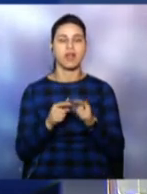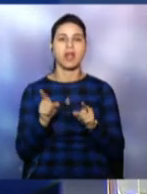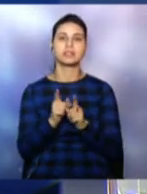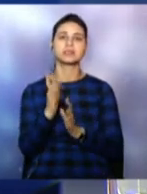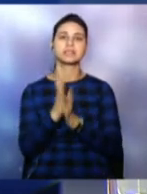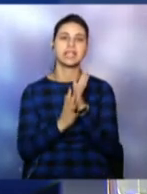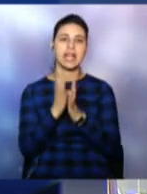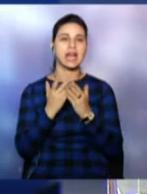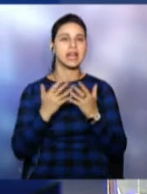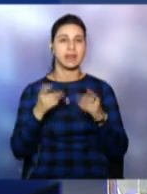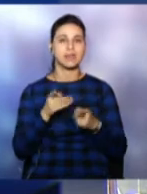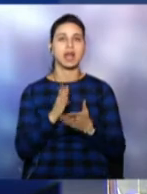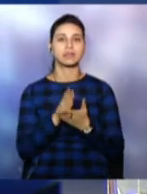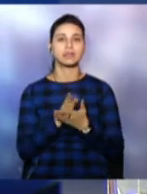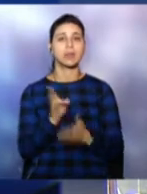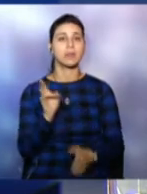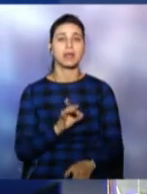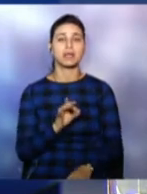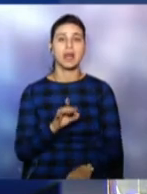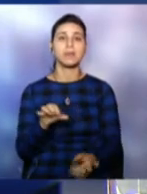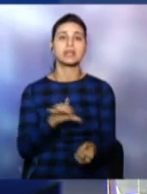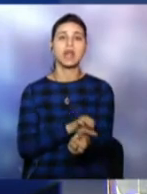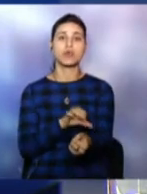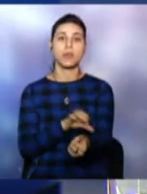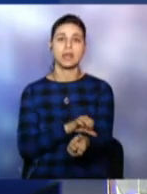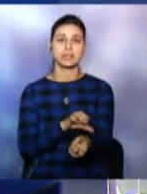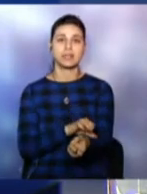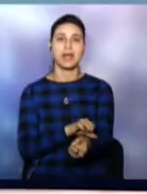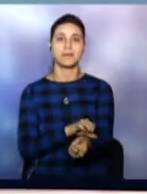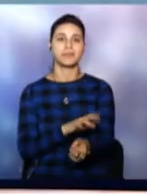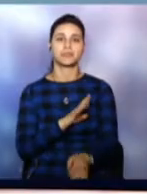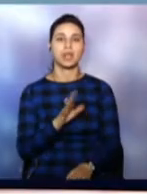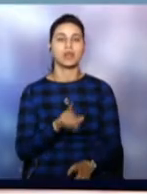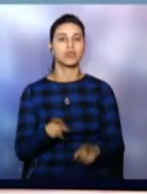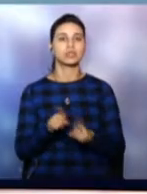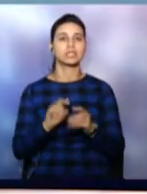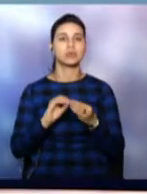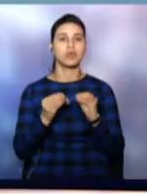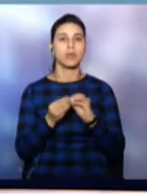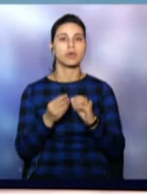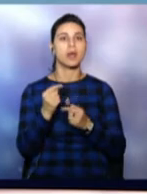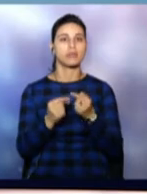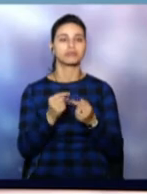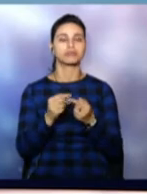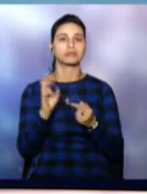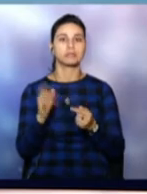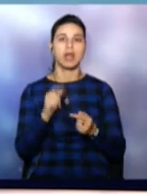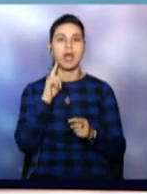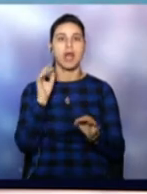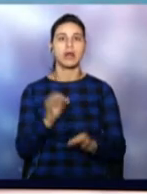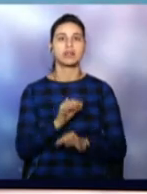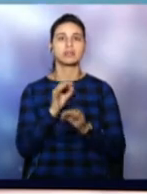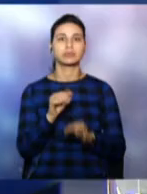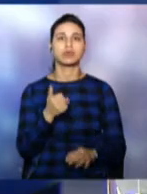მცენარეები ამ ნივთიერებების შემცველი არსებობდა, მაგრამ ნარკომანია არ იყო ისეთი პრობლემა კაცობრიობისთვის და პრაქტიკულად არ არსებობდა,